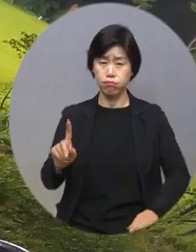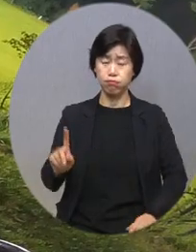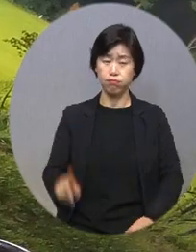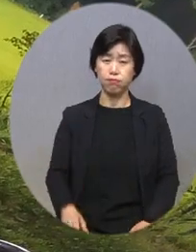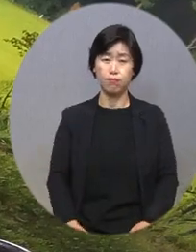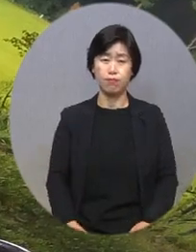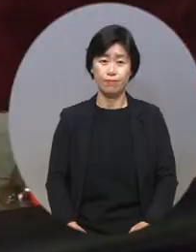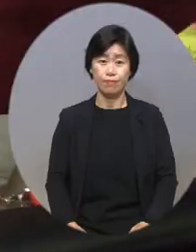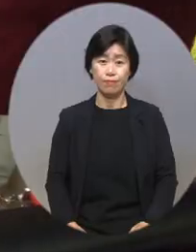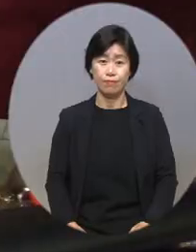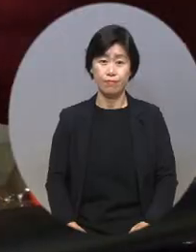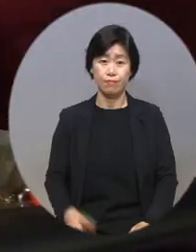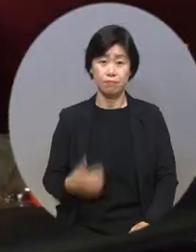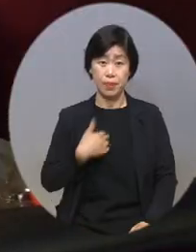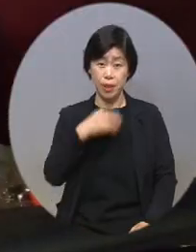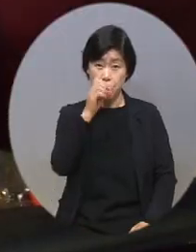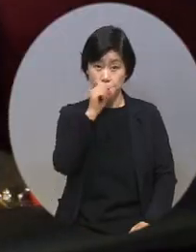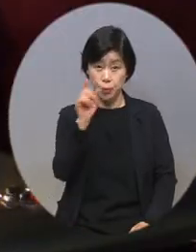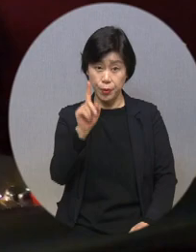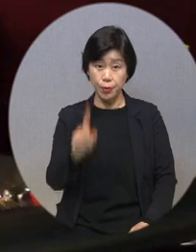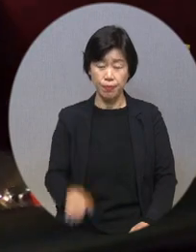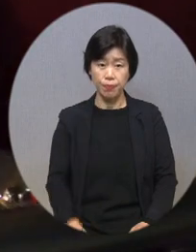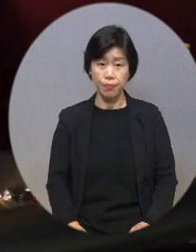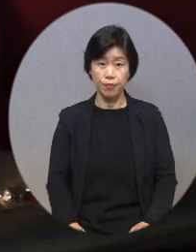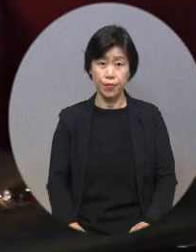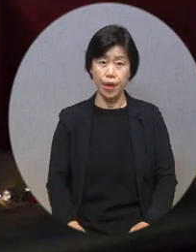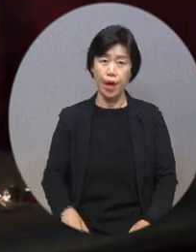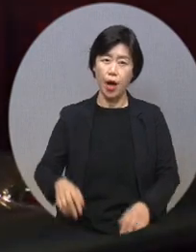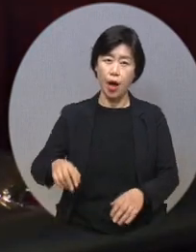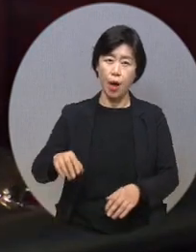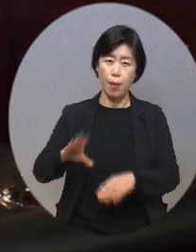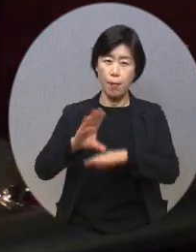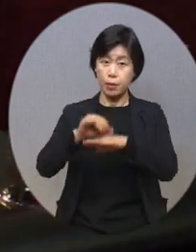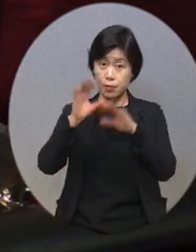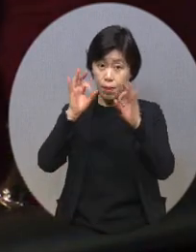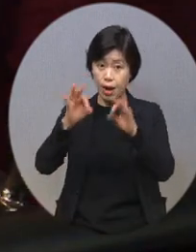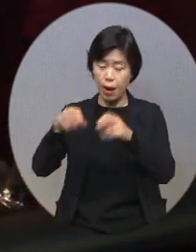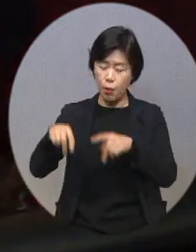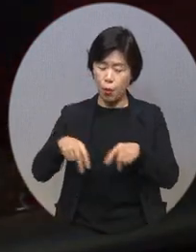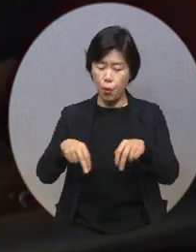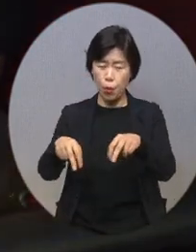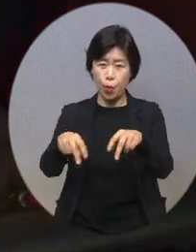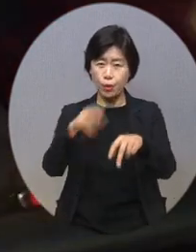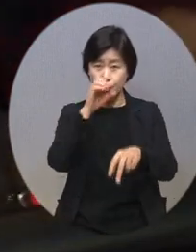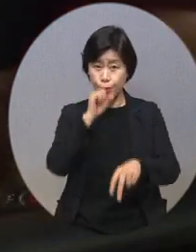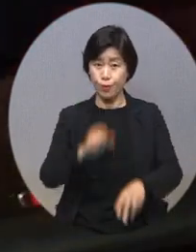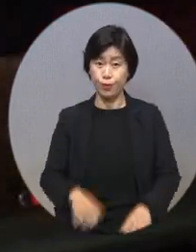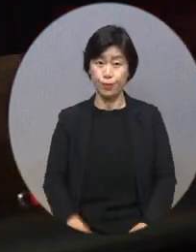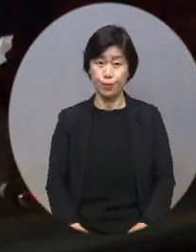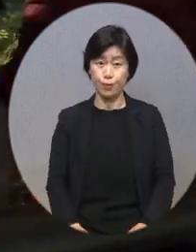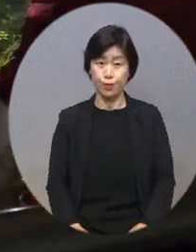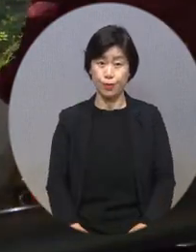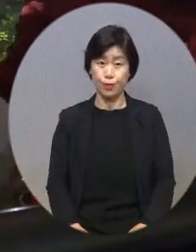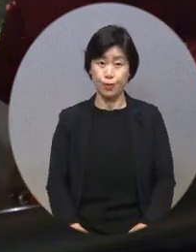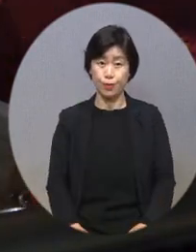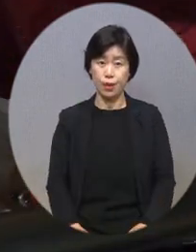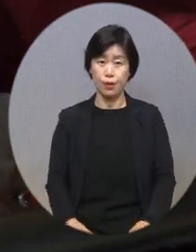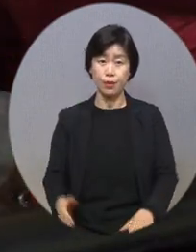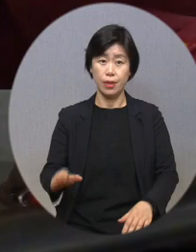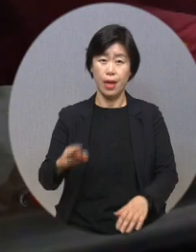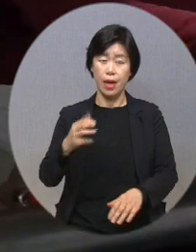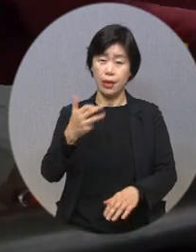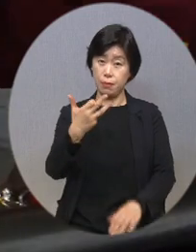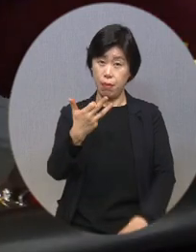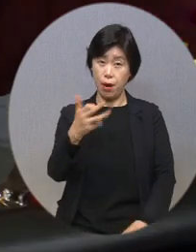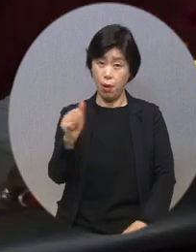난 좀 그게 좋던데 이렇게 골프 방송 보는 게 걷는 거. 아 걷는 거. 상대방. 근데 18홀 내내 걸으면